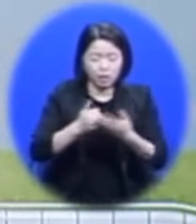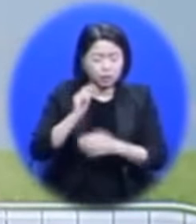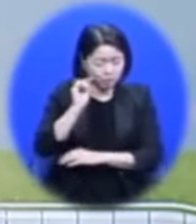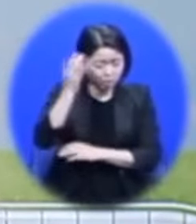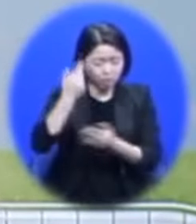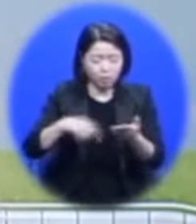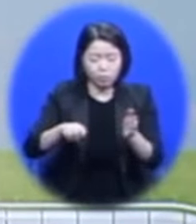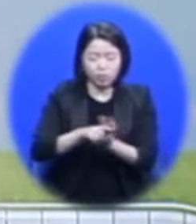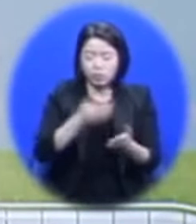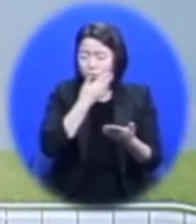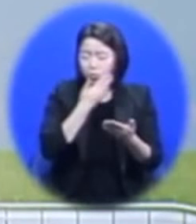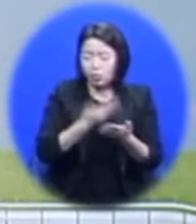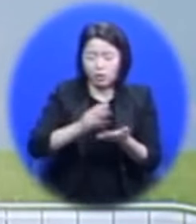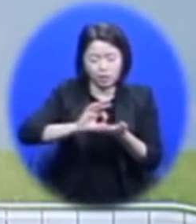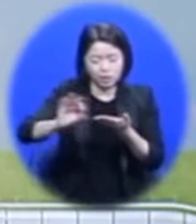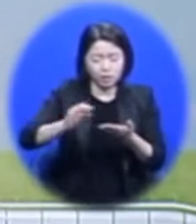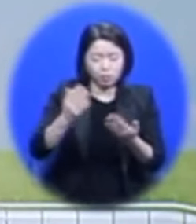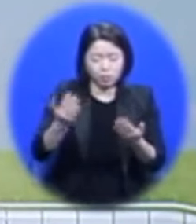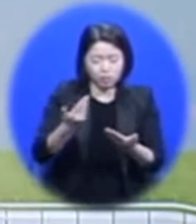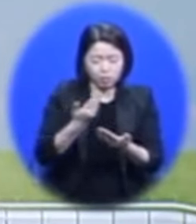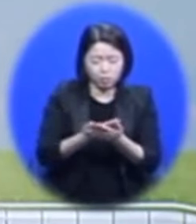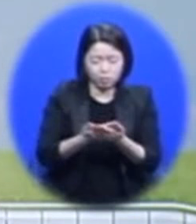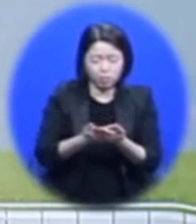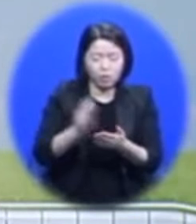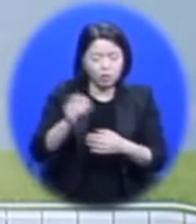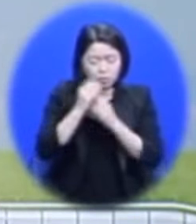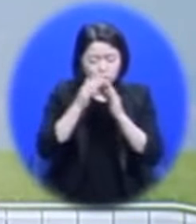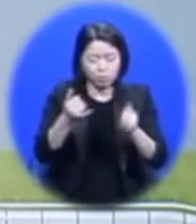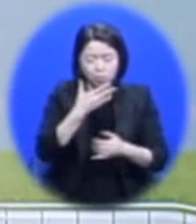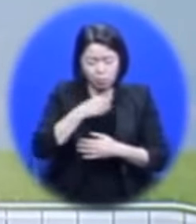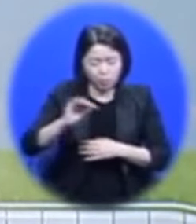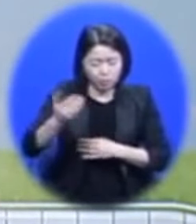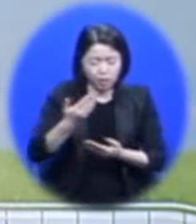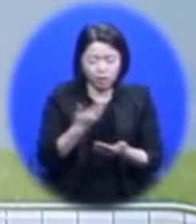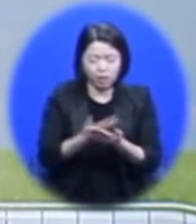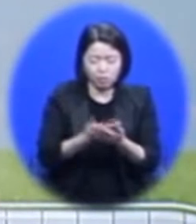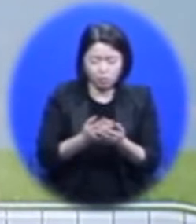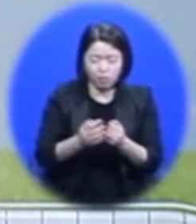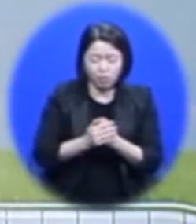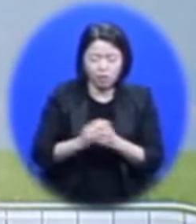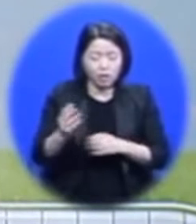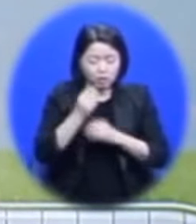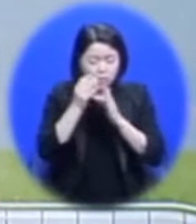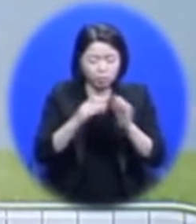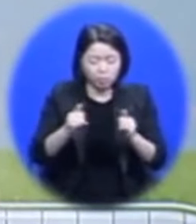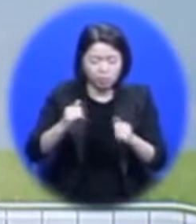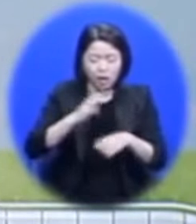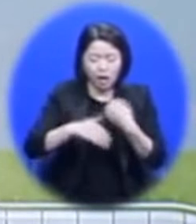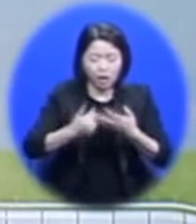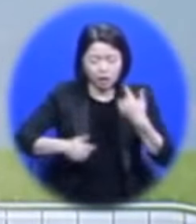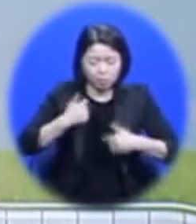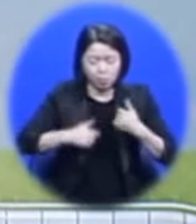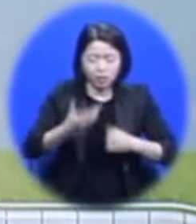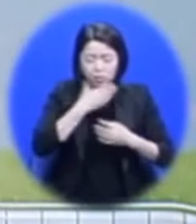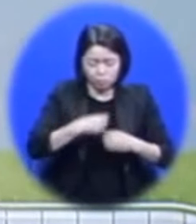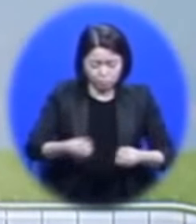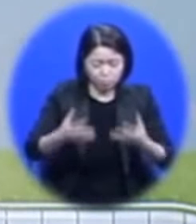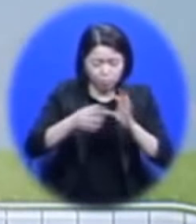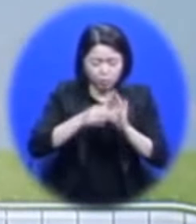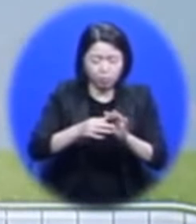위해서 귀하게 사용되게 하시고 성도들에게 복이 되게 해주소서. 성도들이 하나님 기뻐하는 축복의